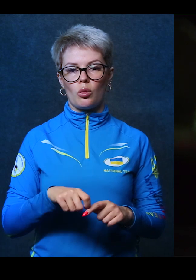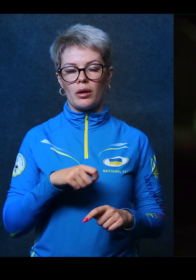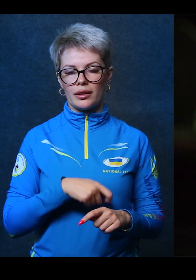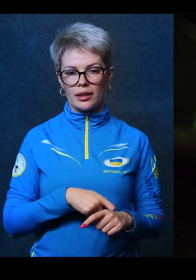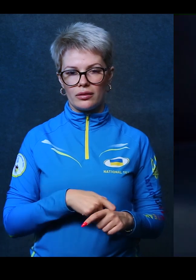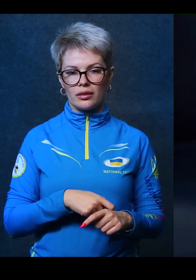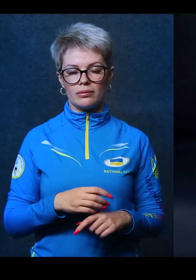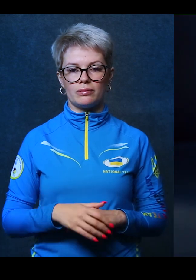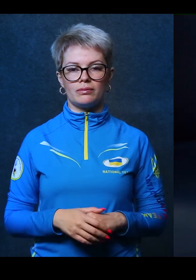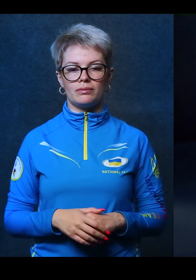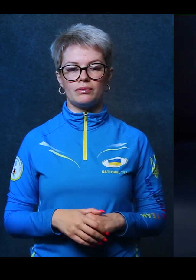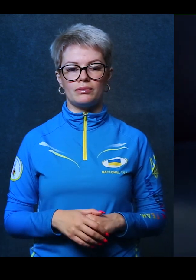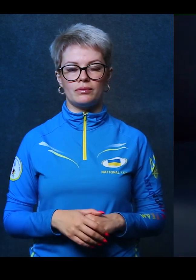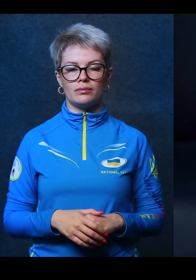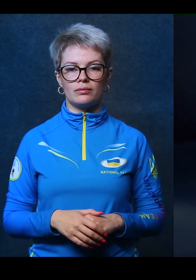метрів. І